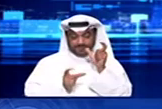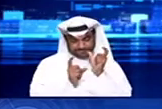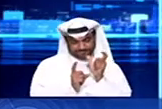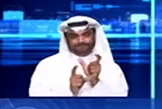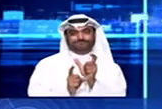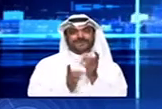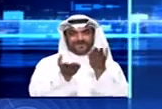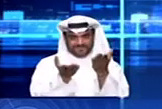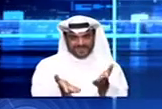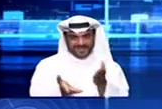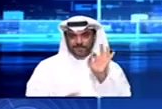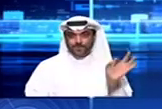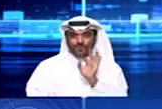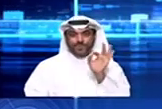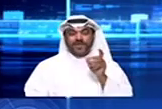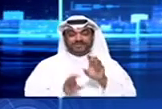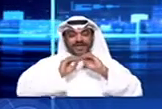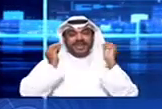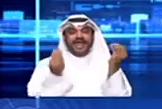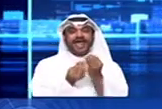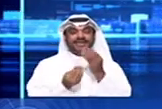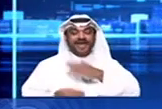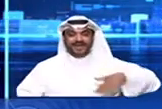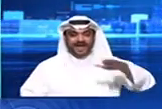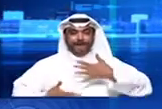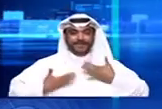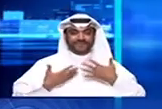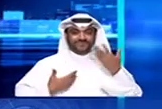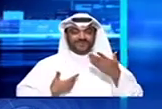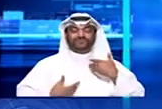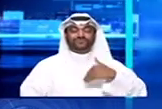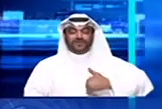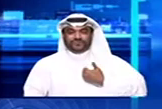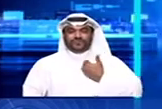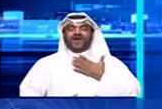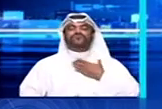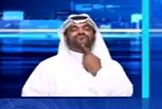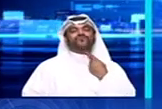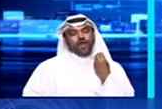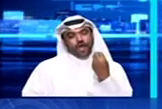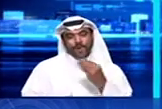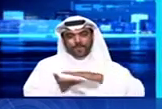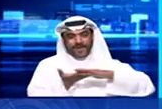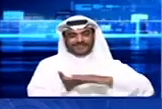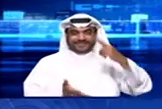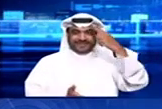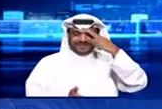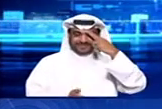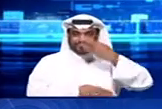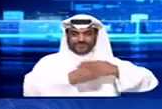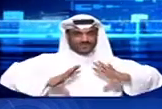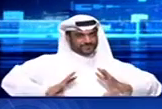العامة للترفيه، لكي يشعر هؤلاء الأطفال أيضا لانتمائهم الوطني ويساهموا في